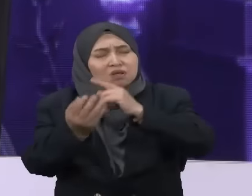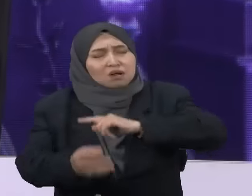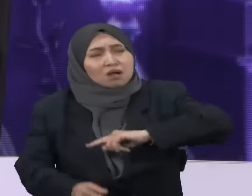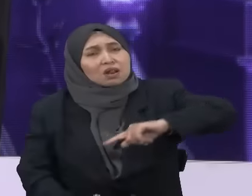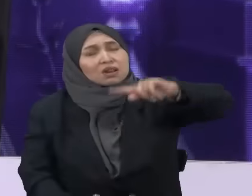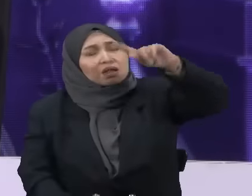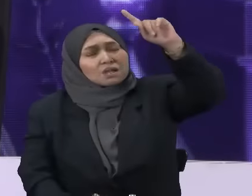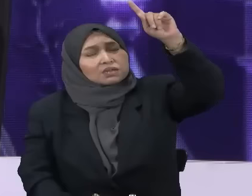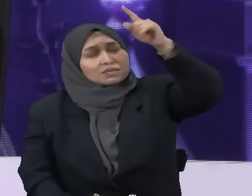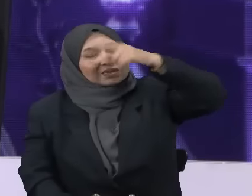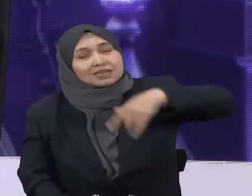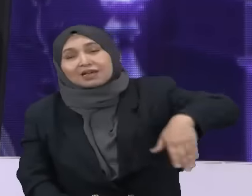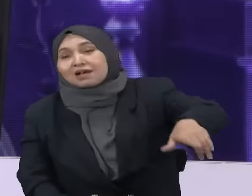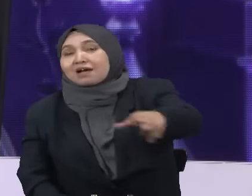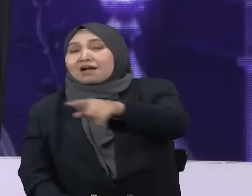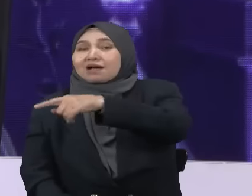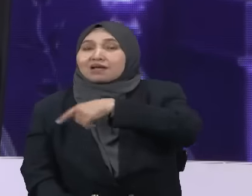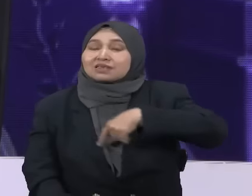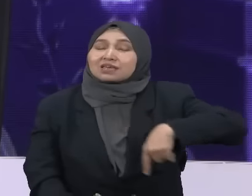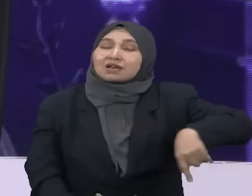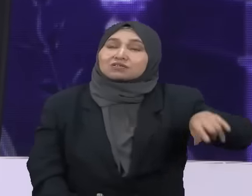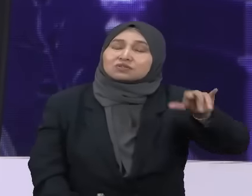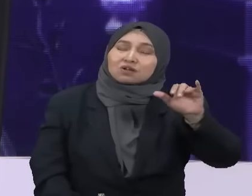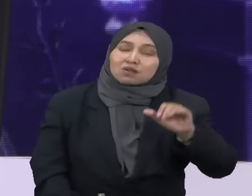salawatullah alaika,